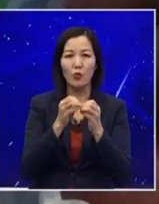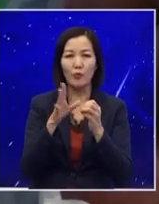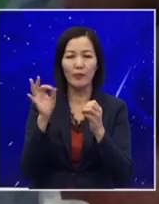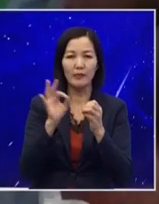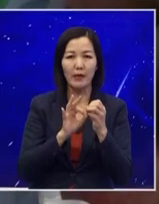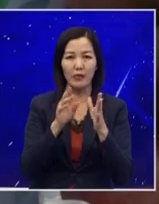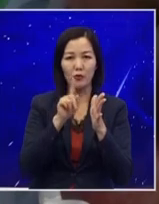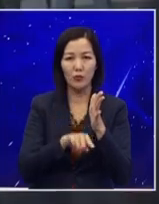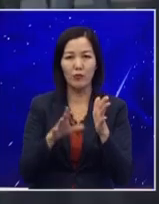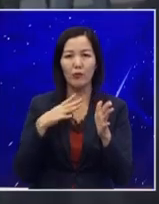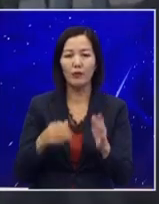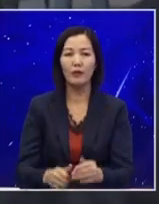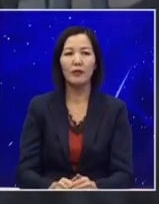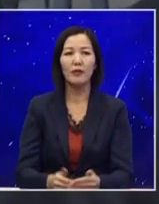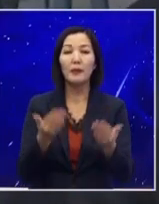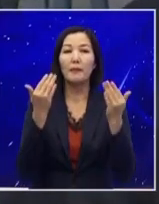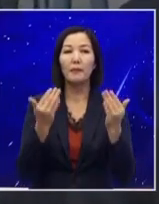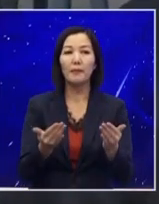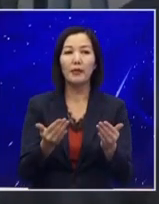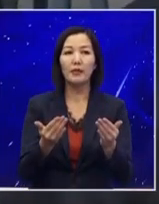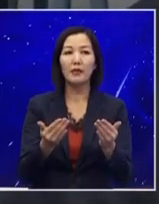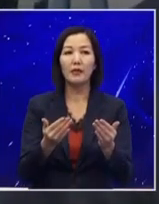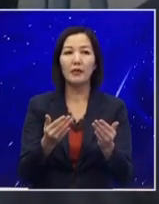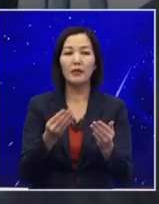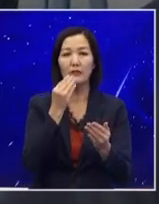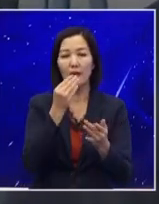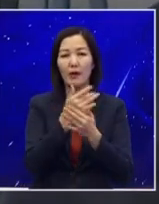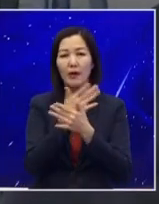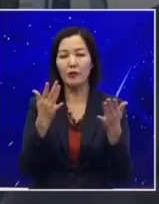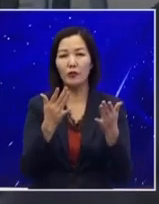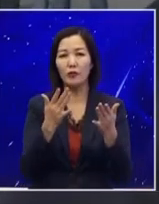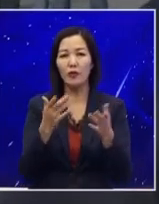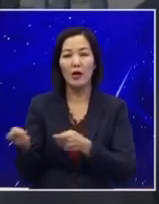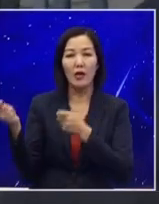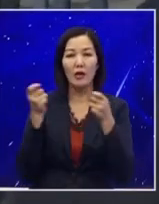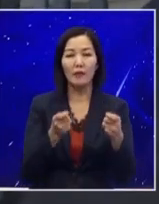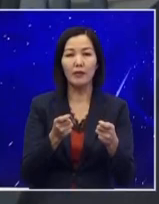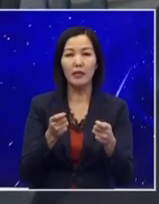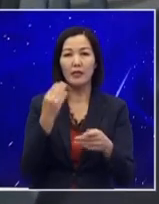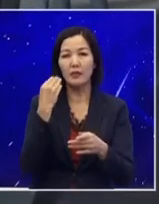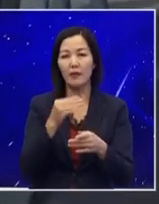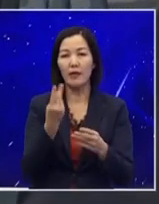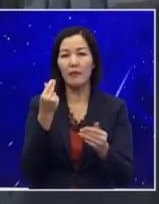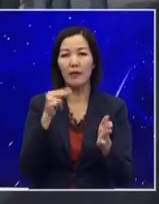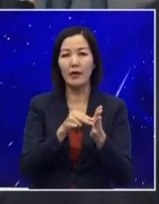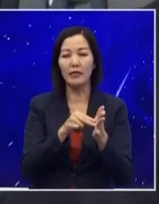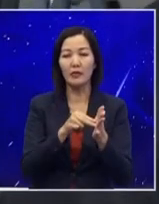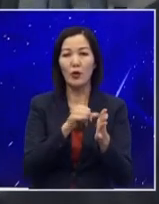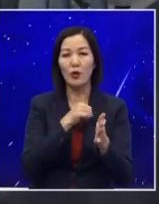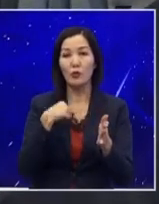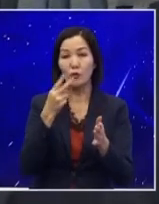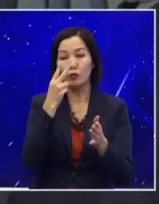арзанға сатылды. Биылғы өнімдерді алып келіп отырмыз. Өте сапалы және бағасы өздеріңіз көріп